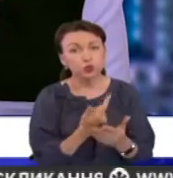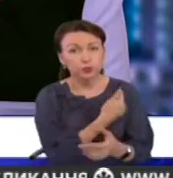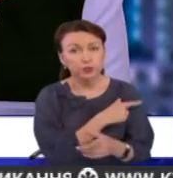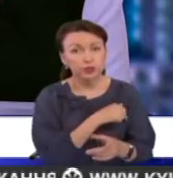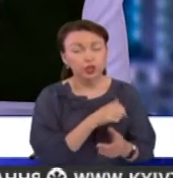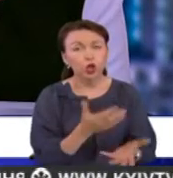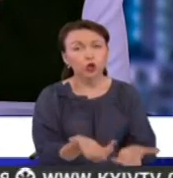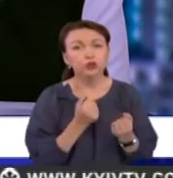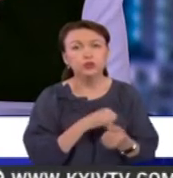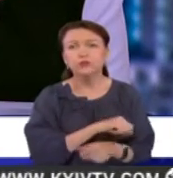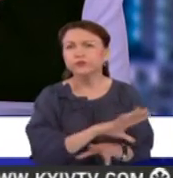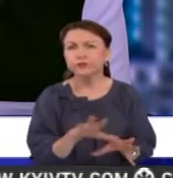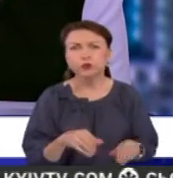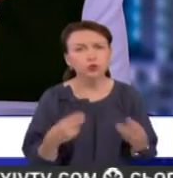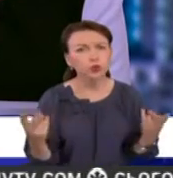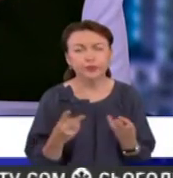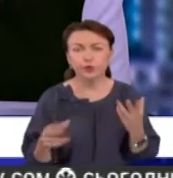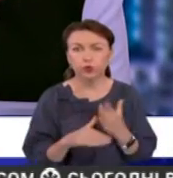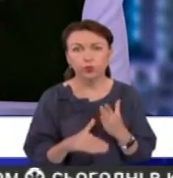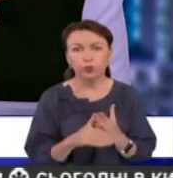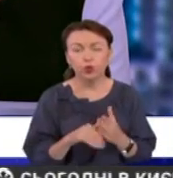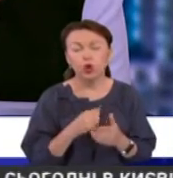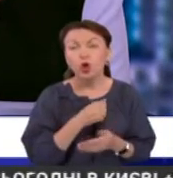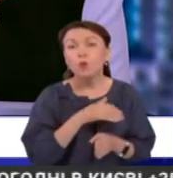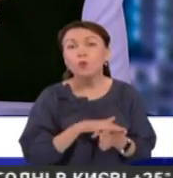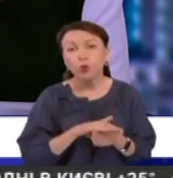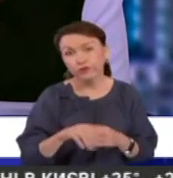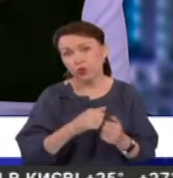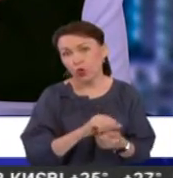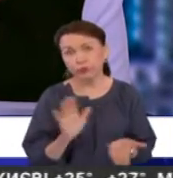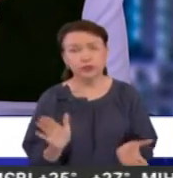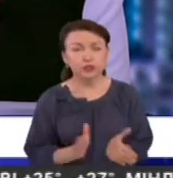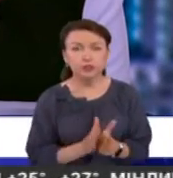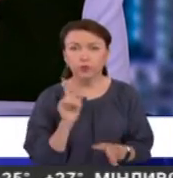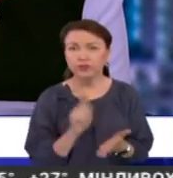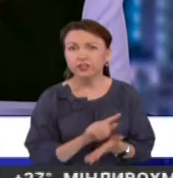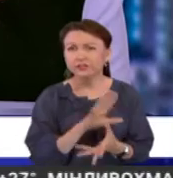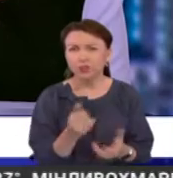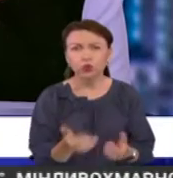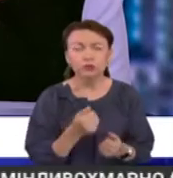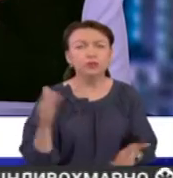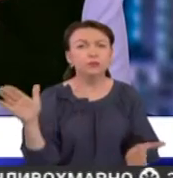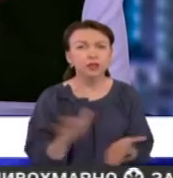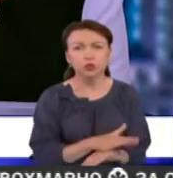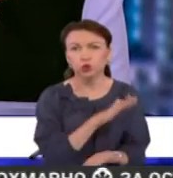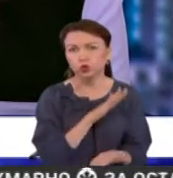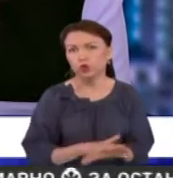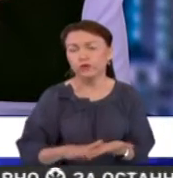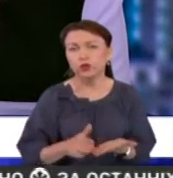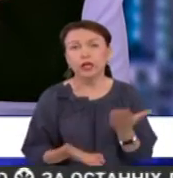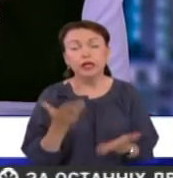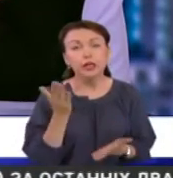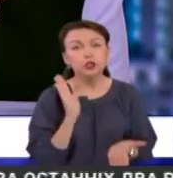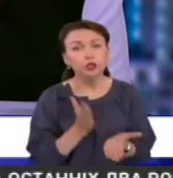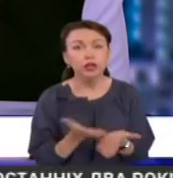отримуєш всю необхідну допомогу. В повному її обсязі ти повинен це отримати безкоштовно. Якщо є в тебе